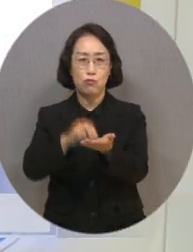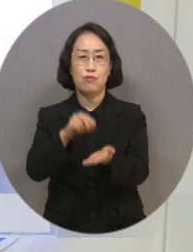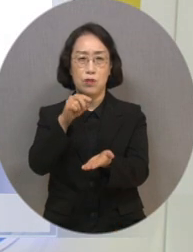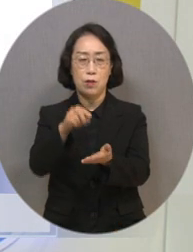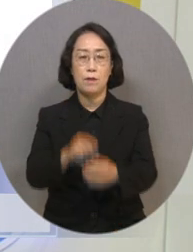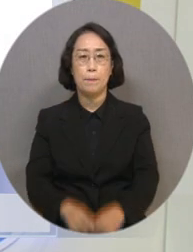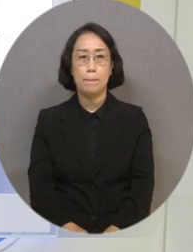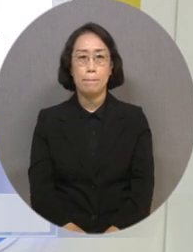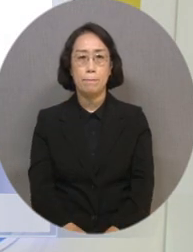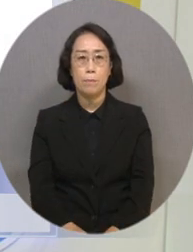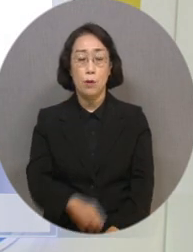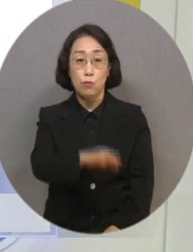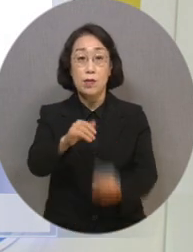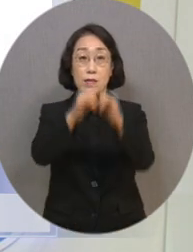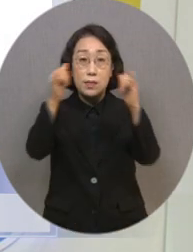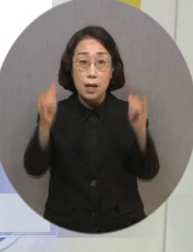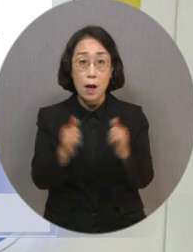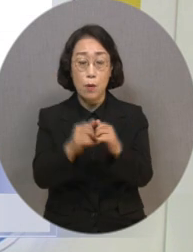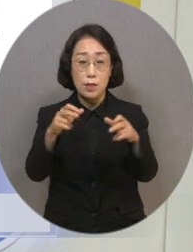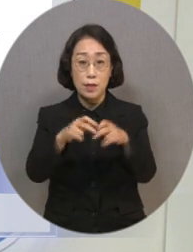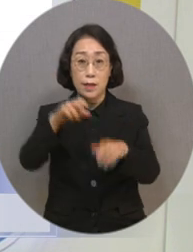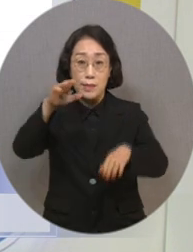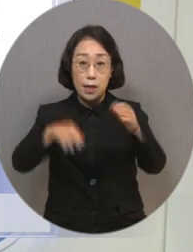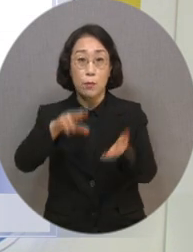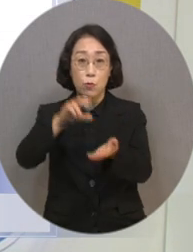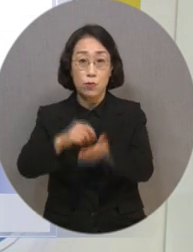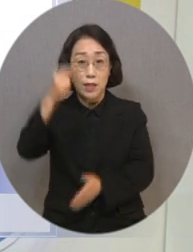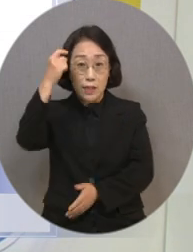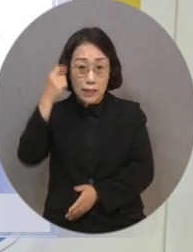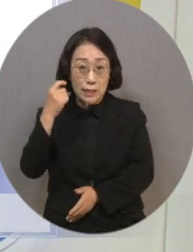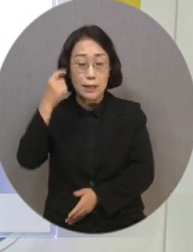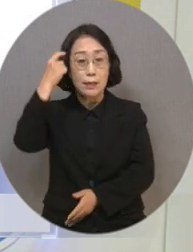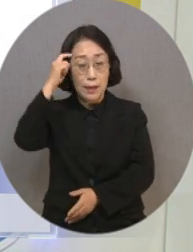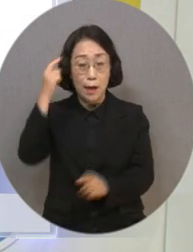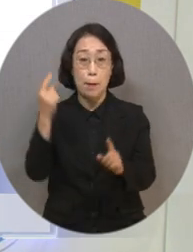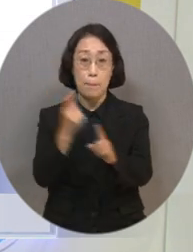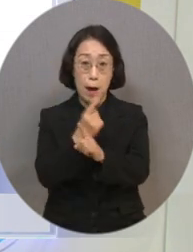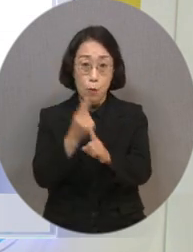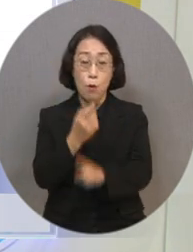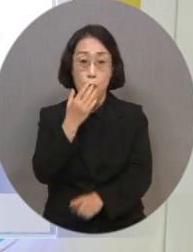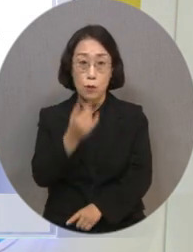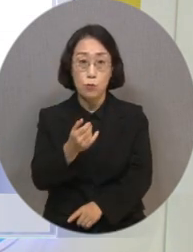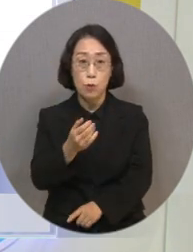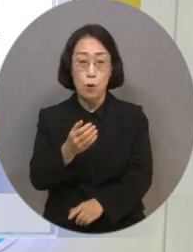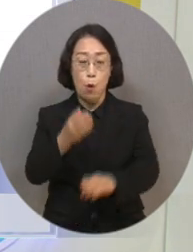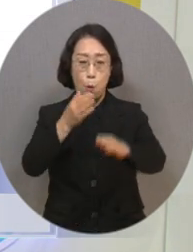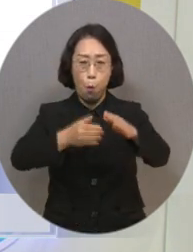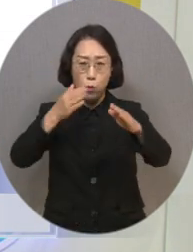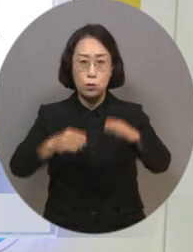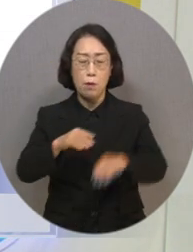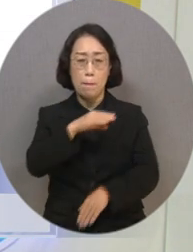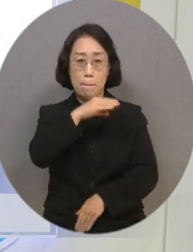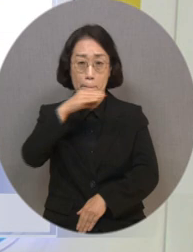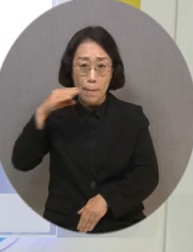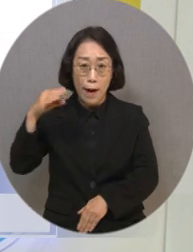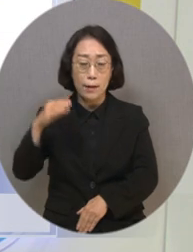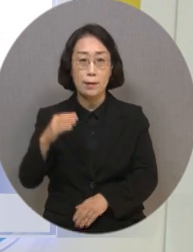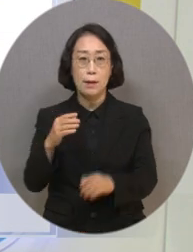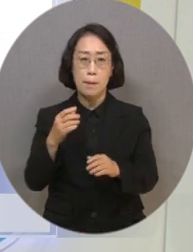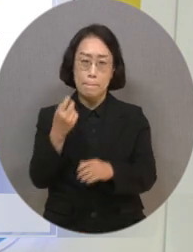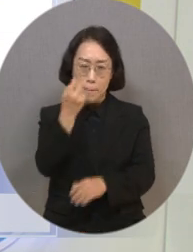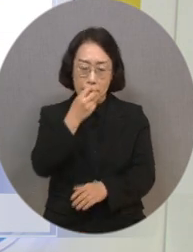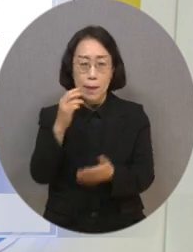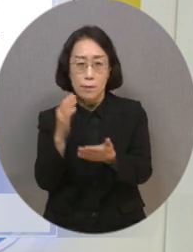점입니다 우리 사회 장애인 차별에 관한 인식과 태도를 변화시킬 수 있는이 공정하고 객관적인 판단이 국가